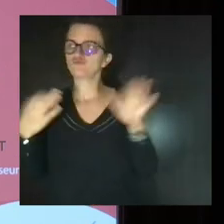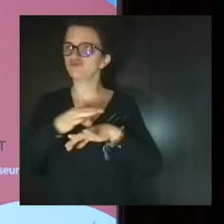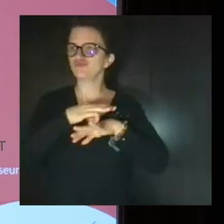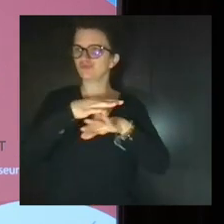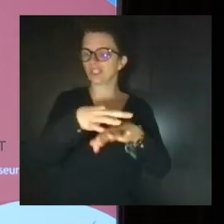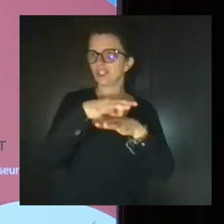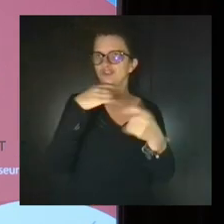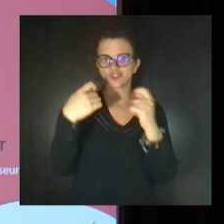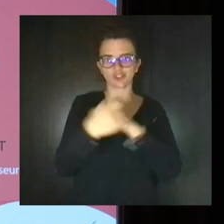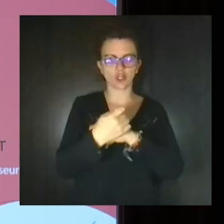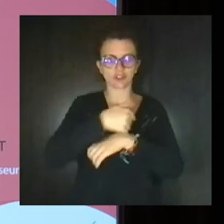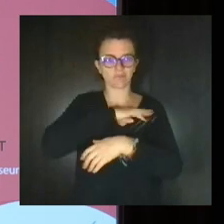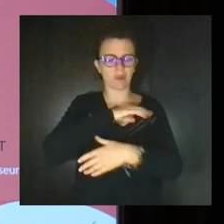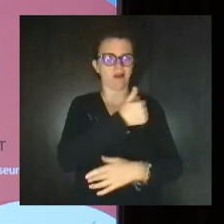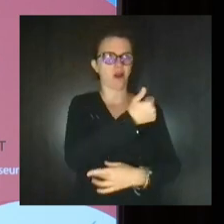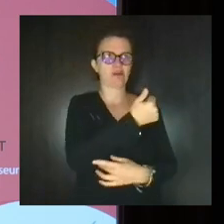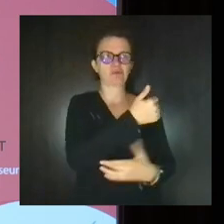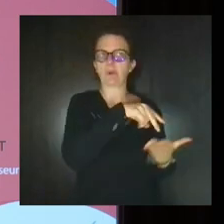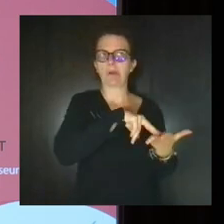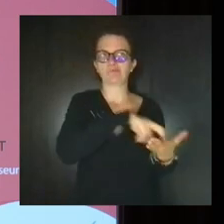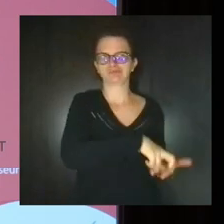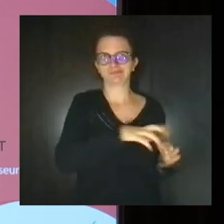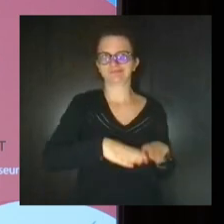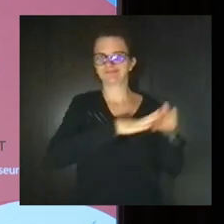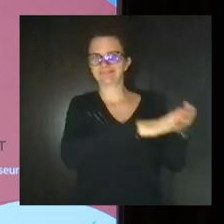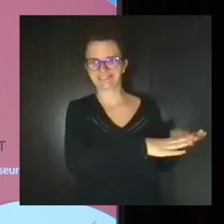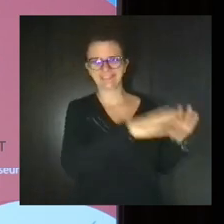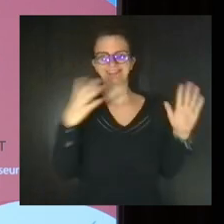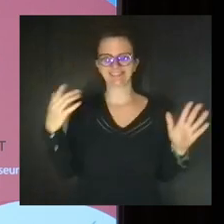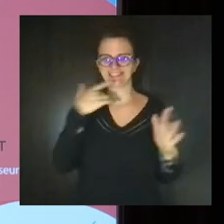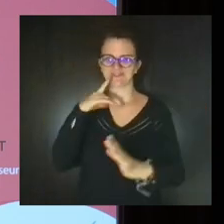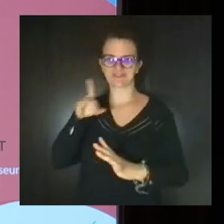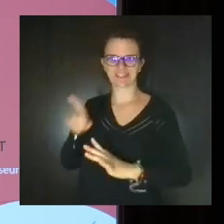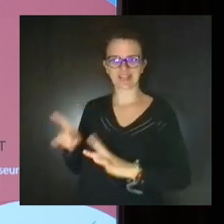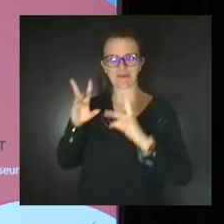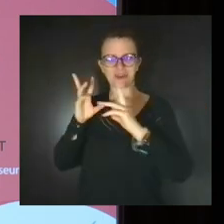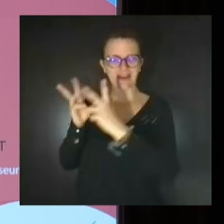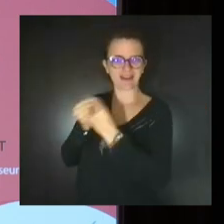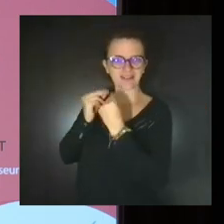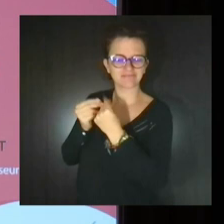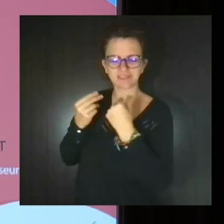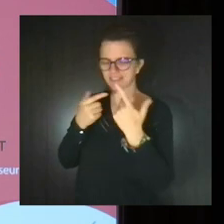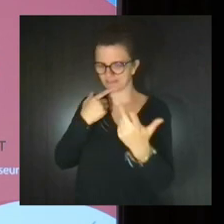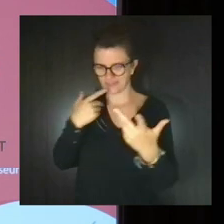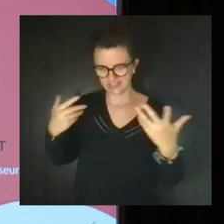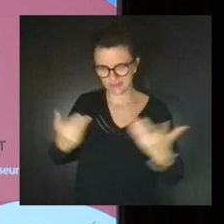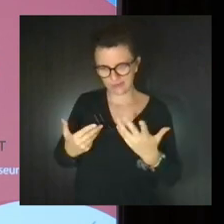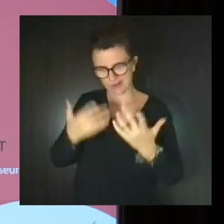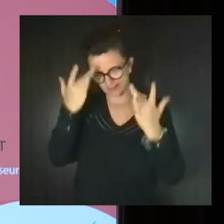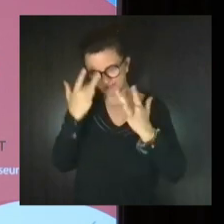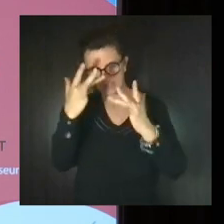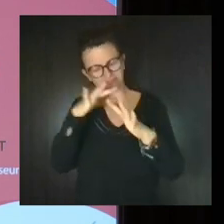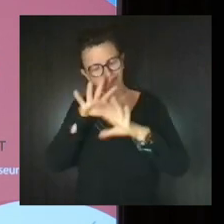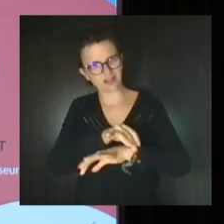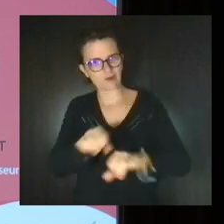deux. Il va nous raconter qu'est-ce que c'est que cette expérience merveilleuse de vivre les Jeux